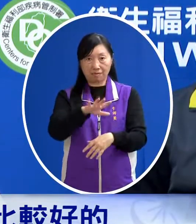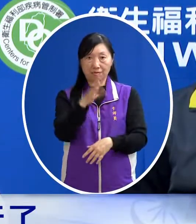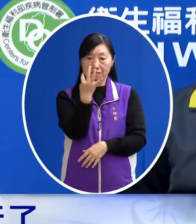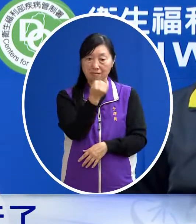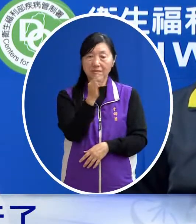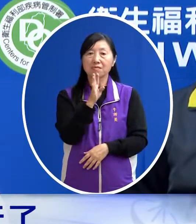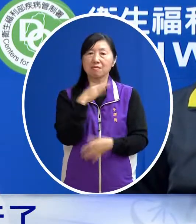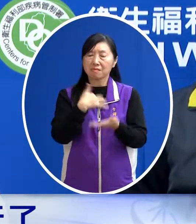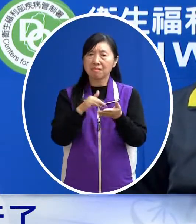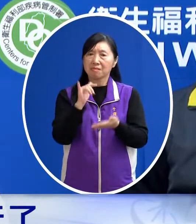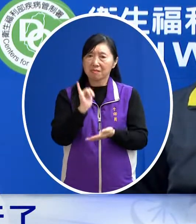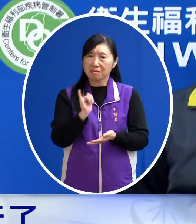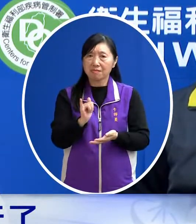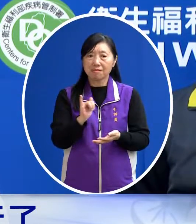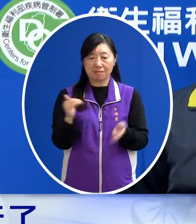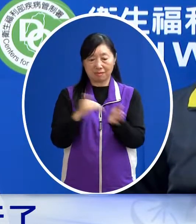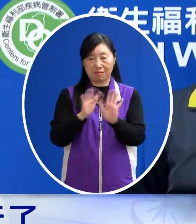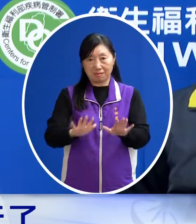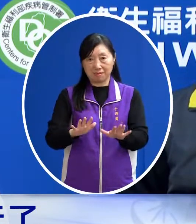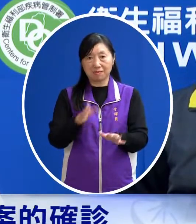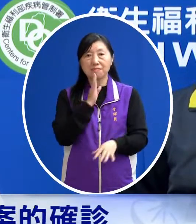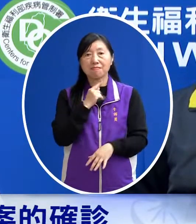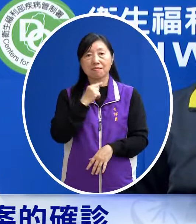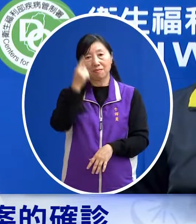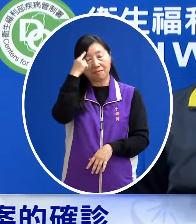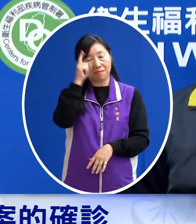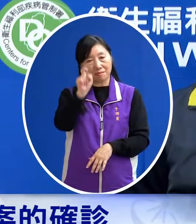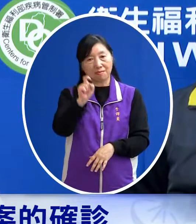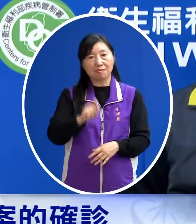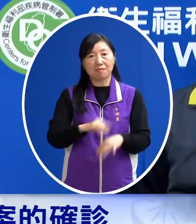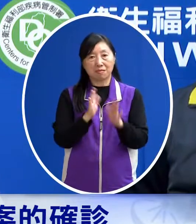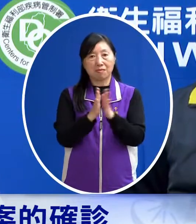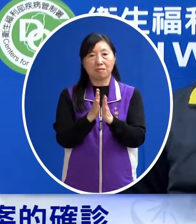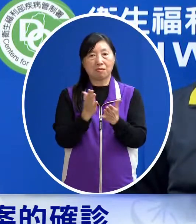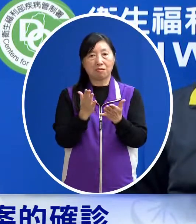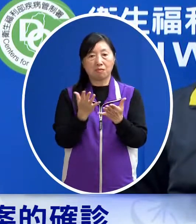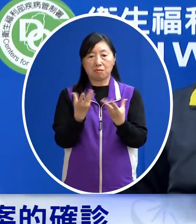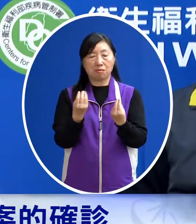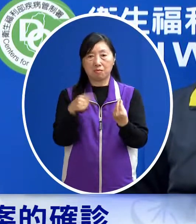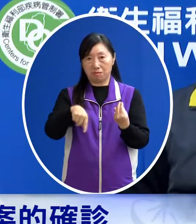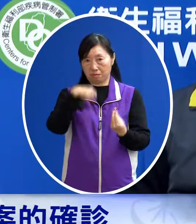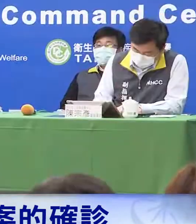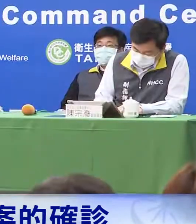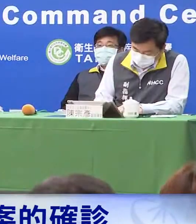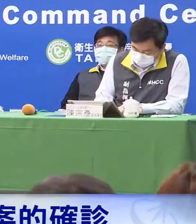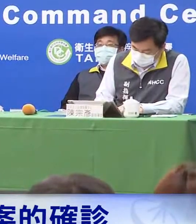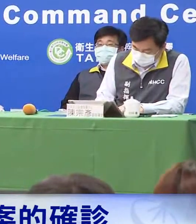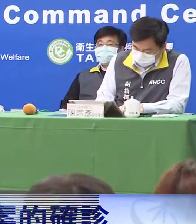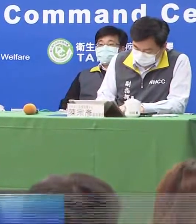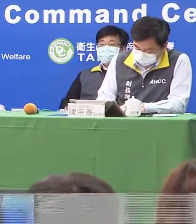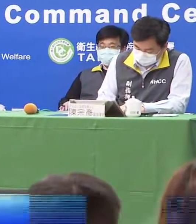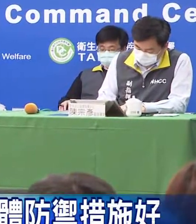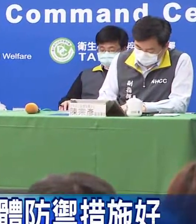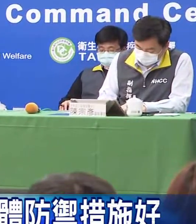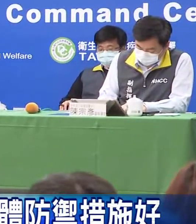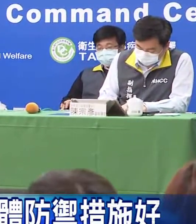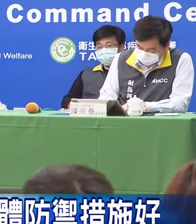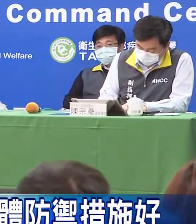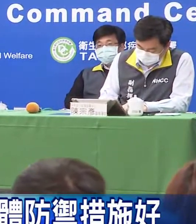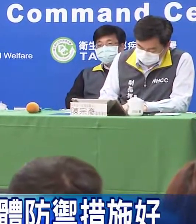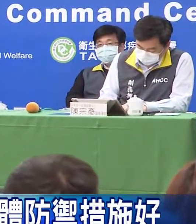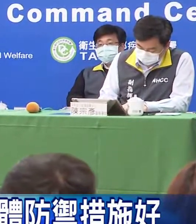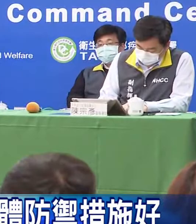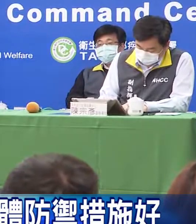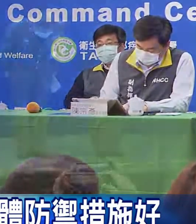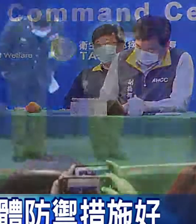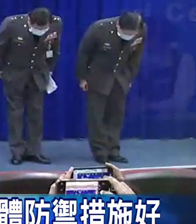的，持续到今天第10天了，我们都没有一个本土个案的确诊。 但社区这条防线到底守不